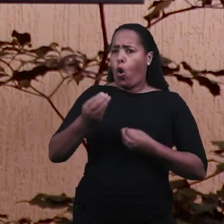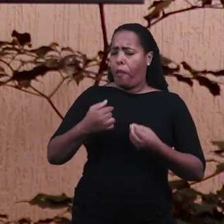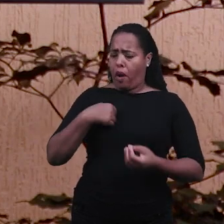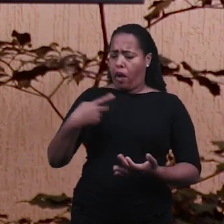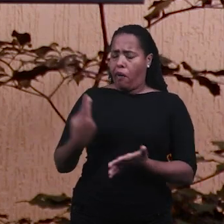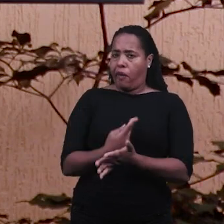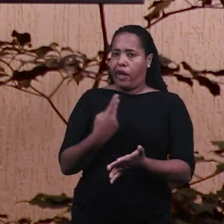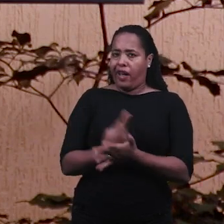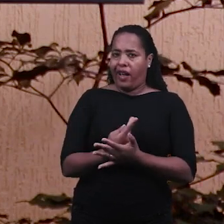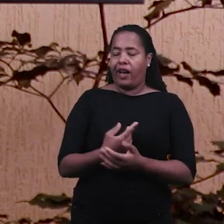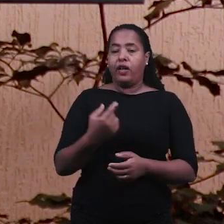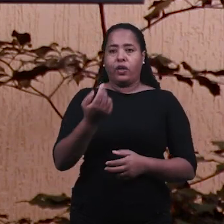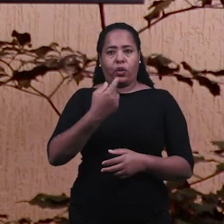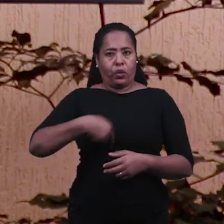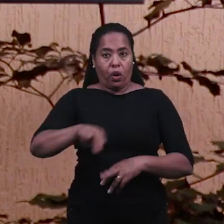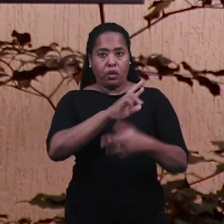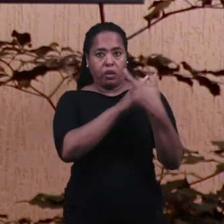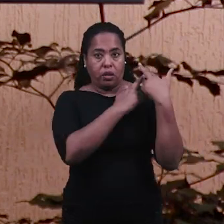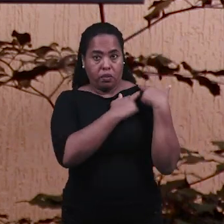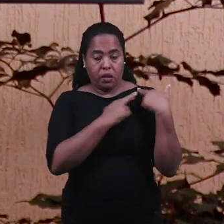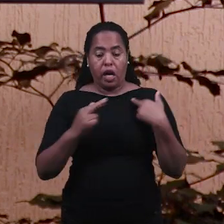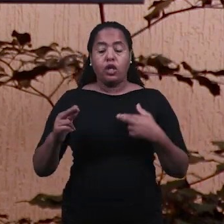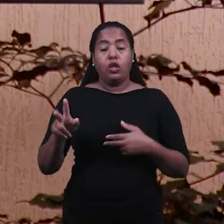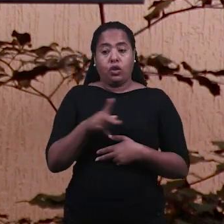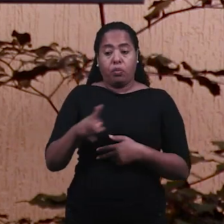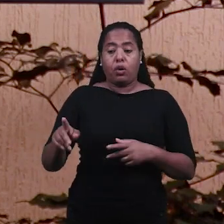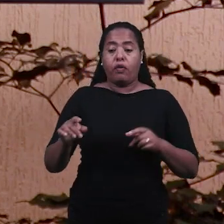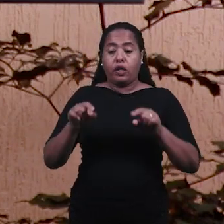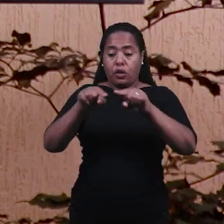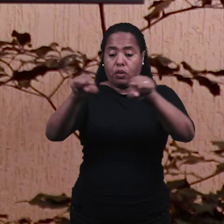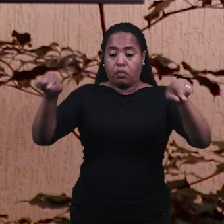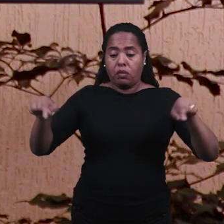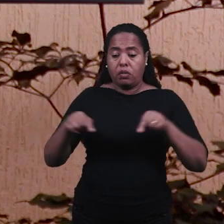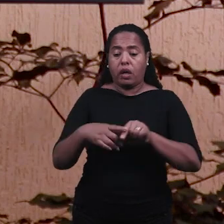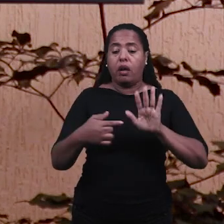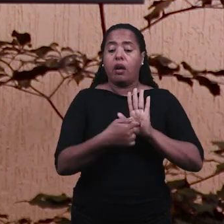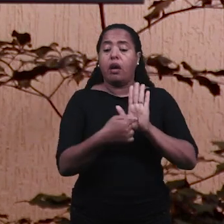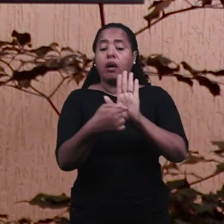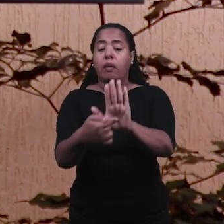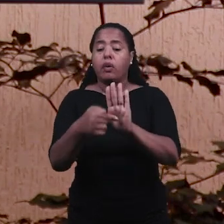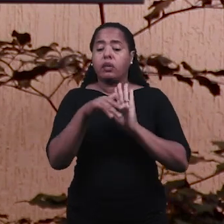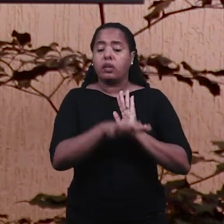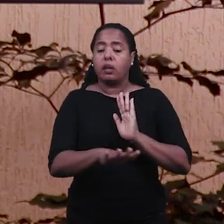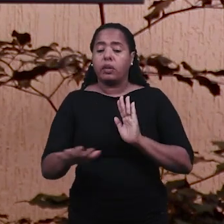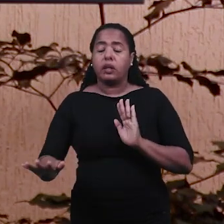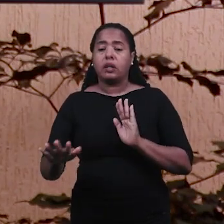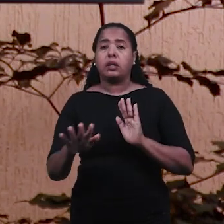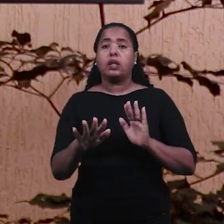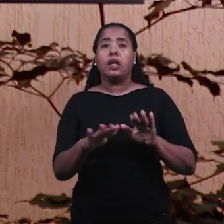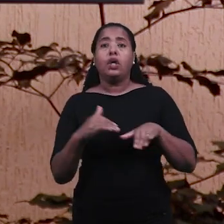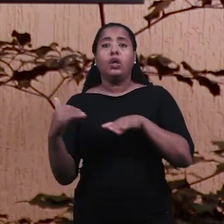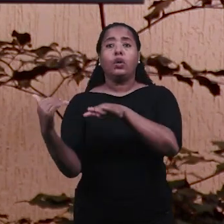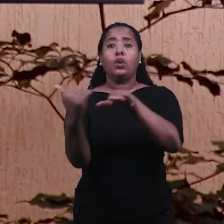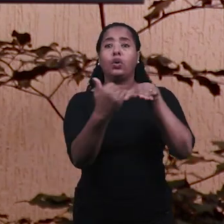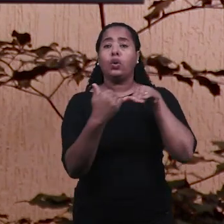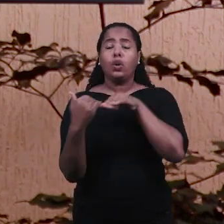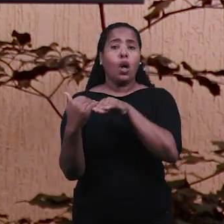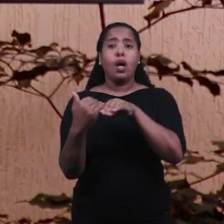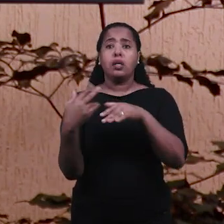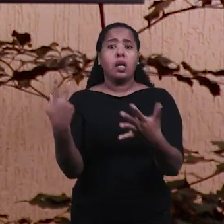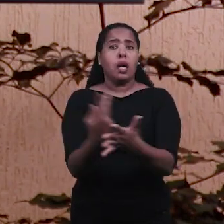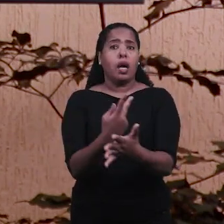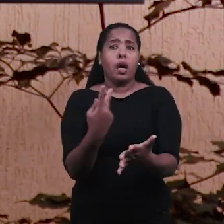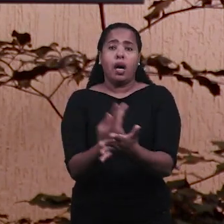erreurs? Donc, un de nos rôles comme professeur des classes est montrer à ces enfants que nous tous, nous commettons des